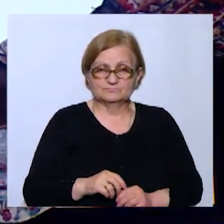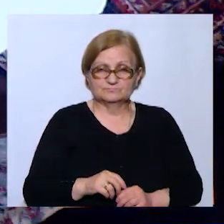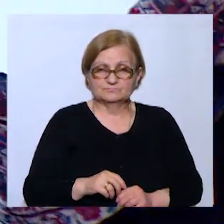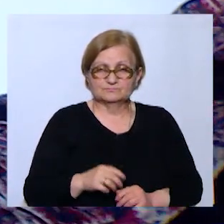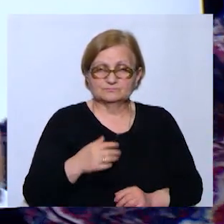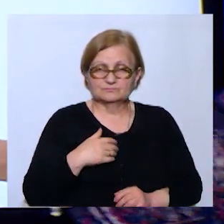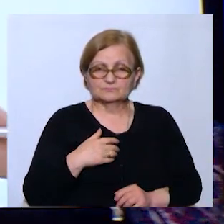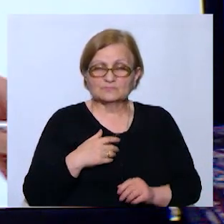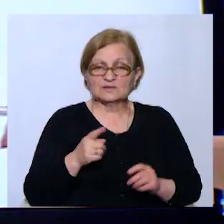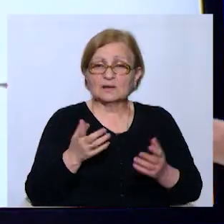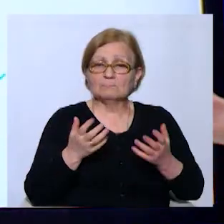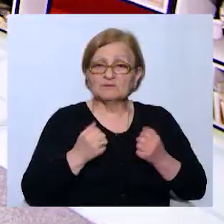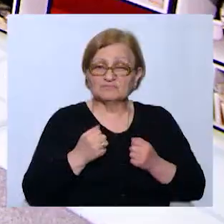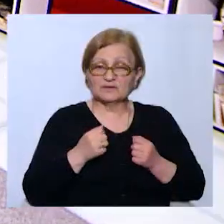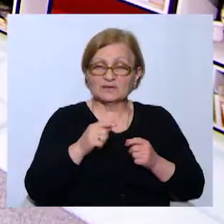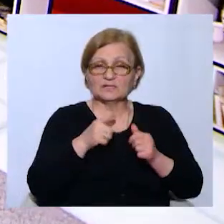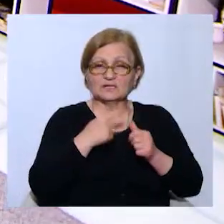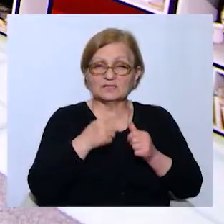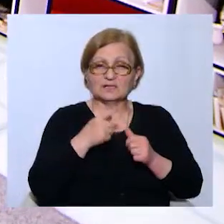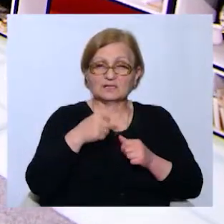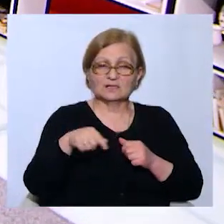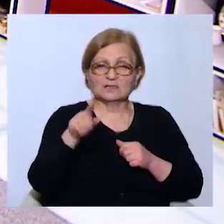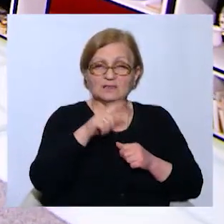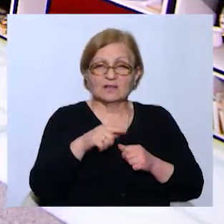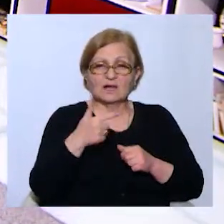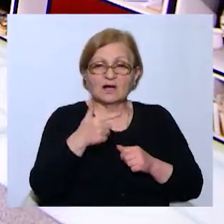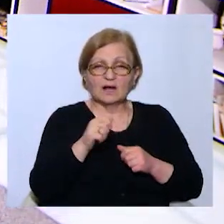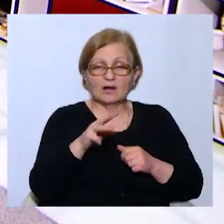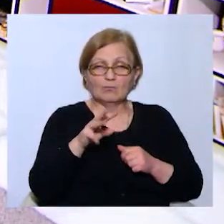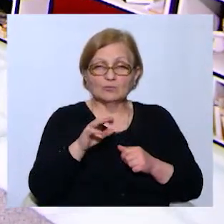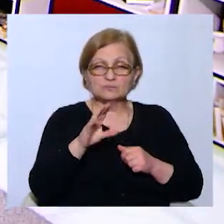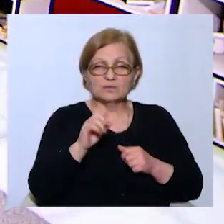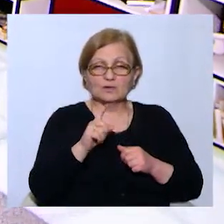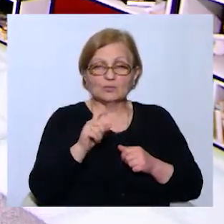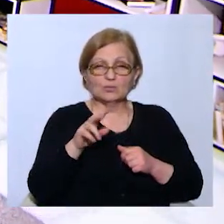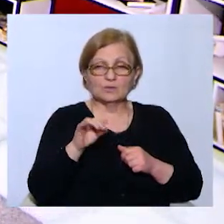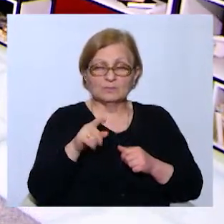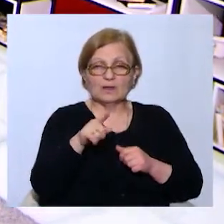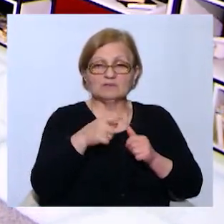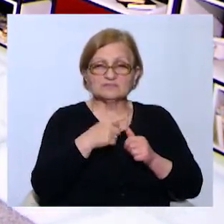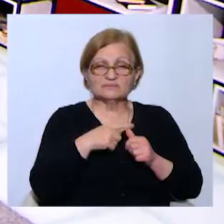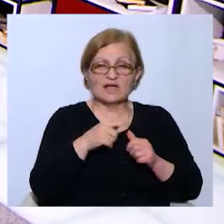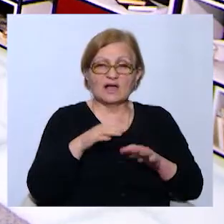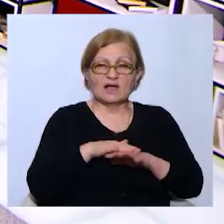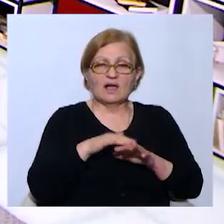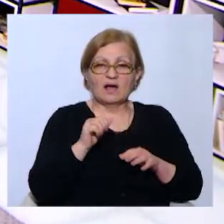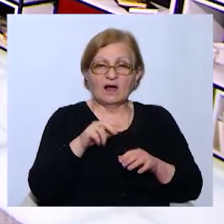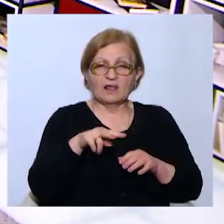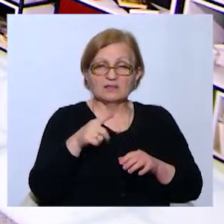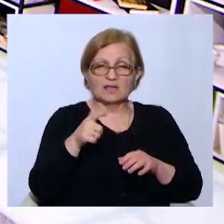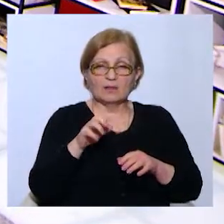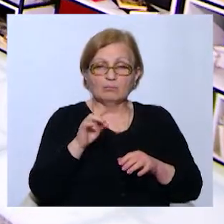მივიღე გამოსახულება, რომელიც ცვლად შეიცავს. აი ესეთ გამოსახულებას უკვე ალგებრული გამოსახულება ეწოდება, ხო? ანუ ამ